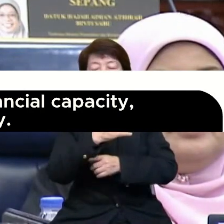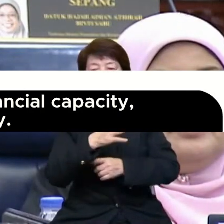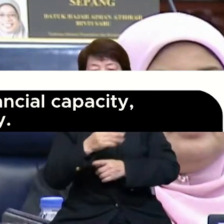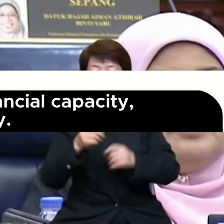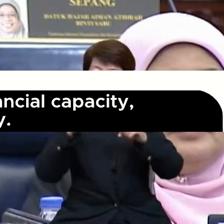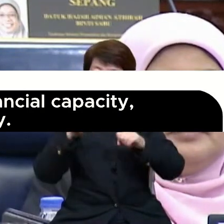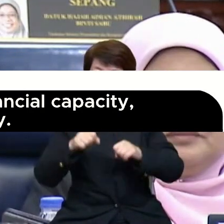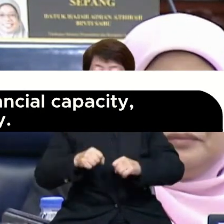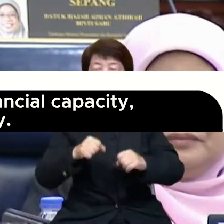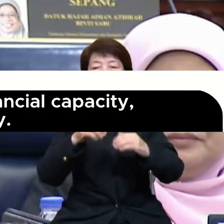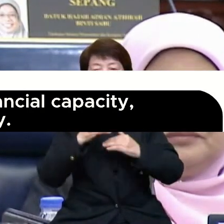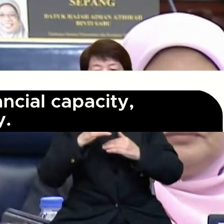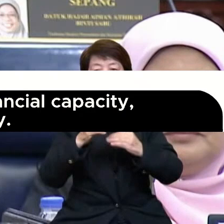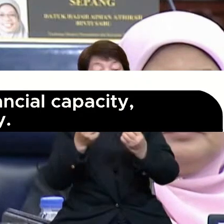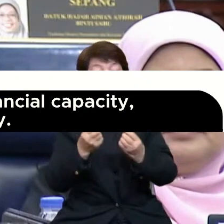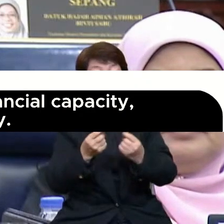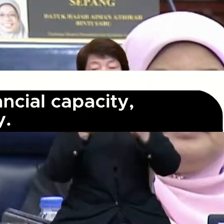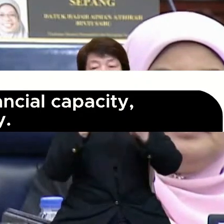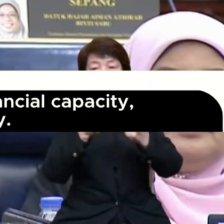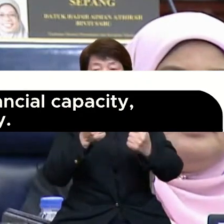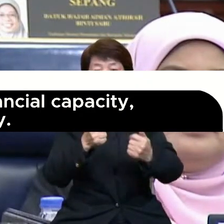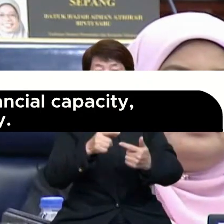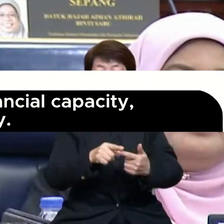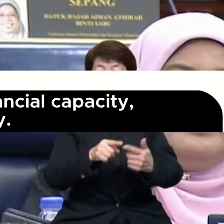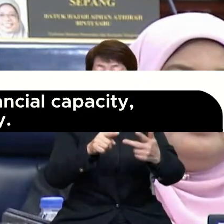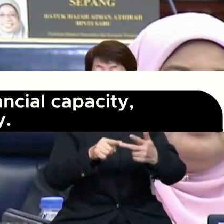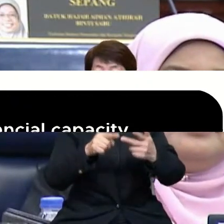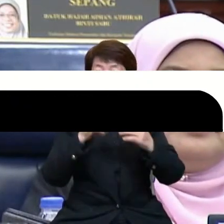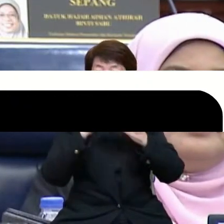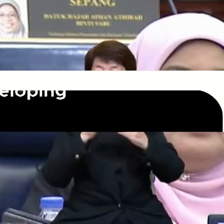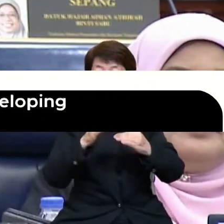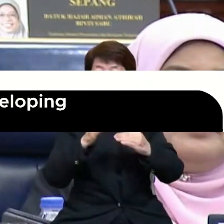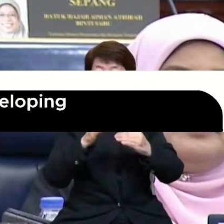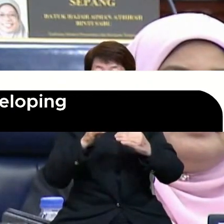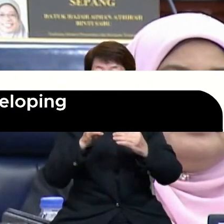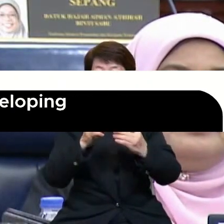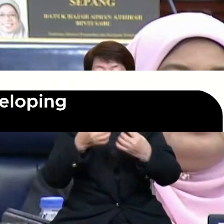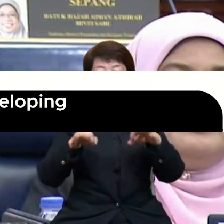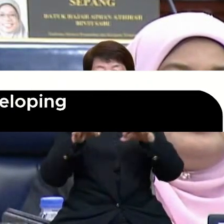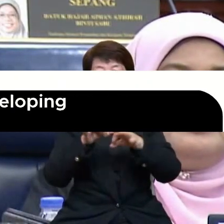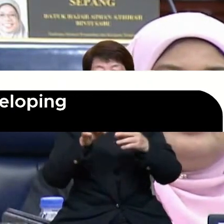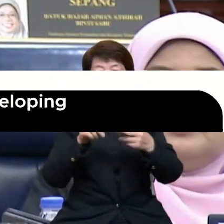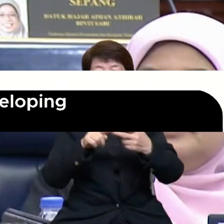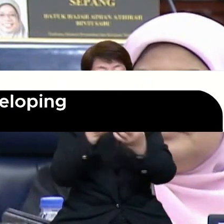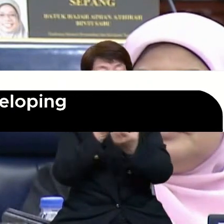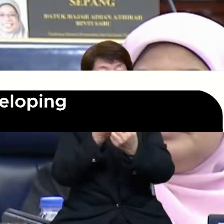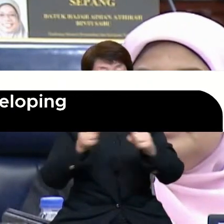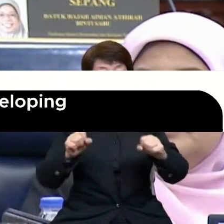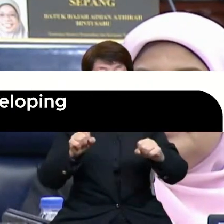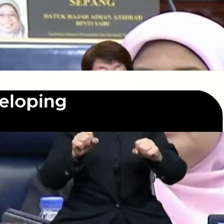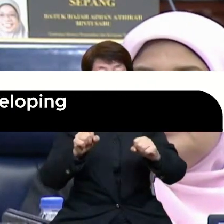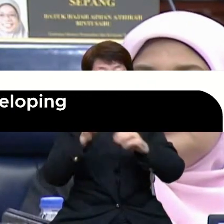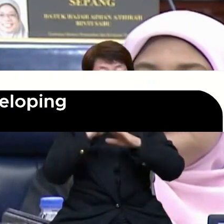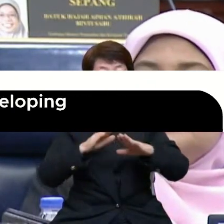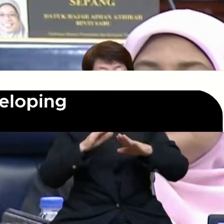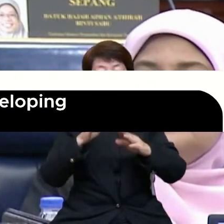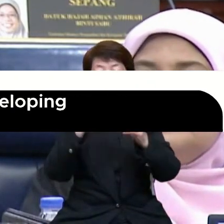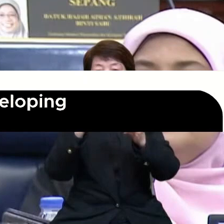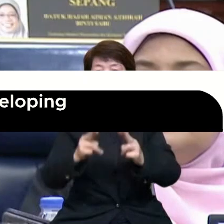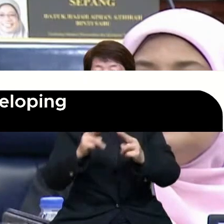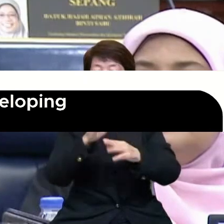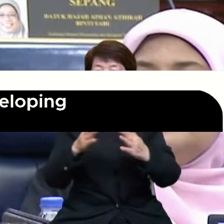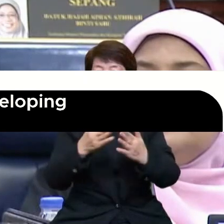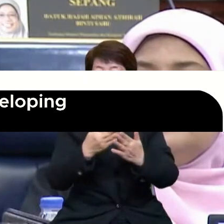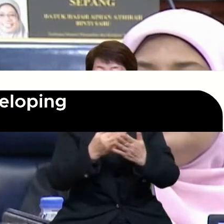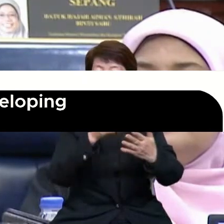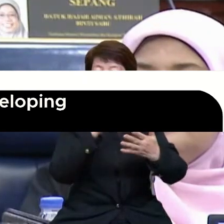kemampanan, kesegeraan, tahap kritikal, keperluan keselamatan dan kesejahteraan rakyat juga diambil kira